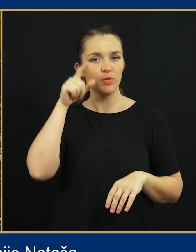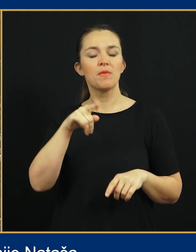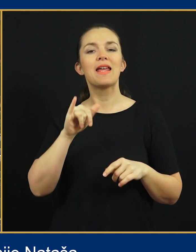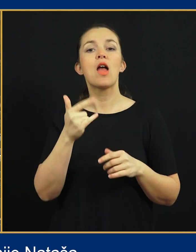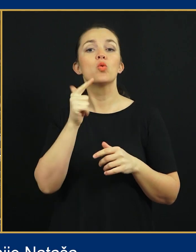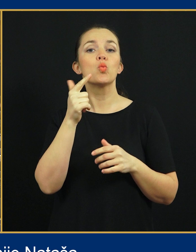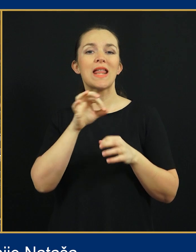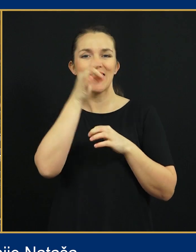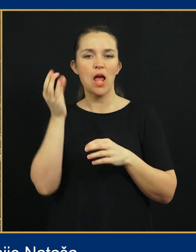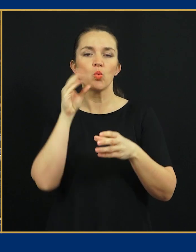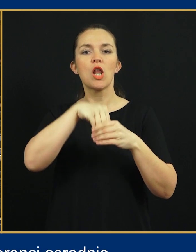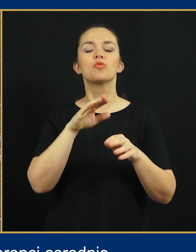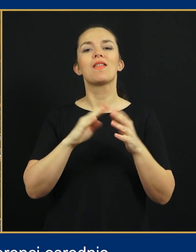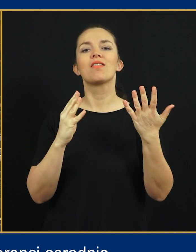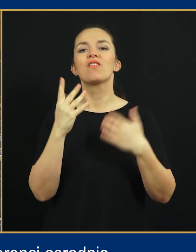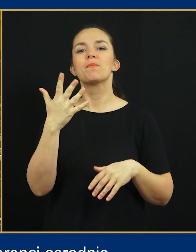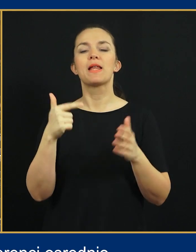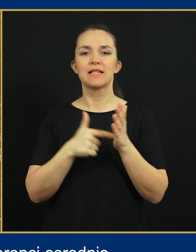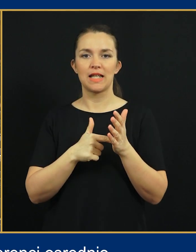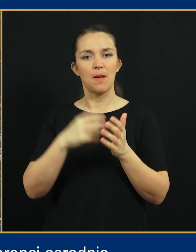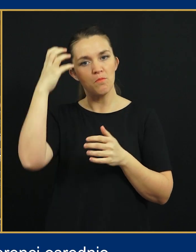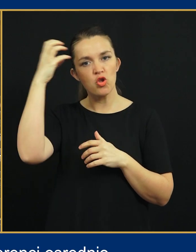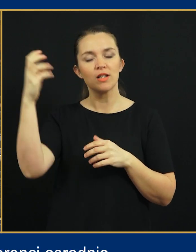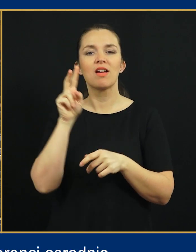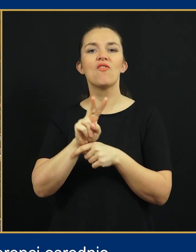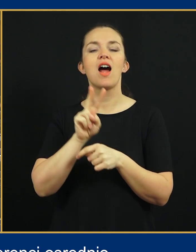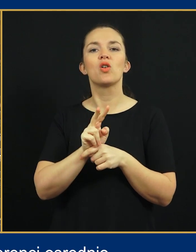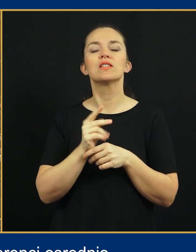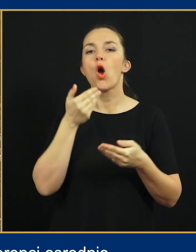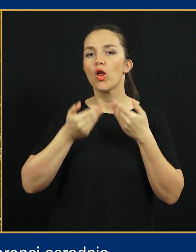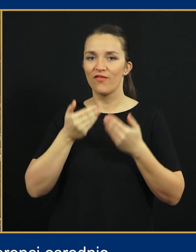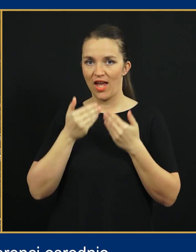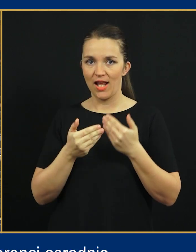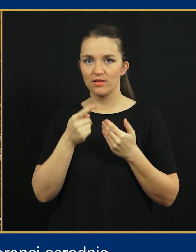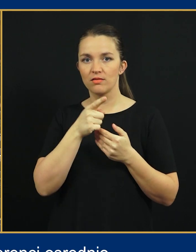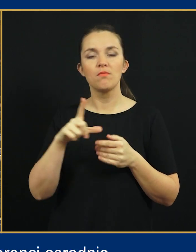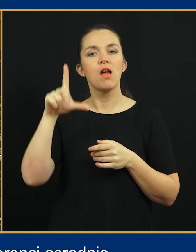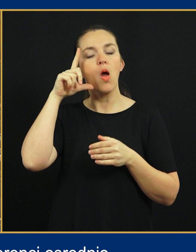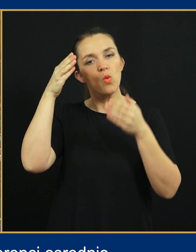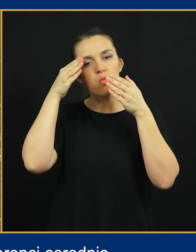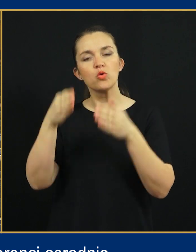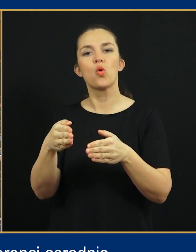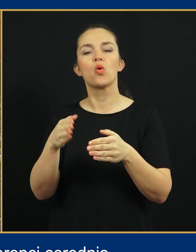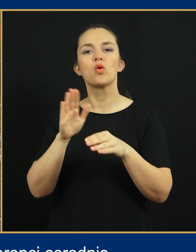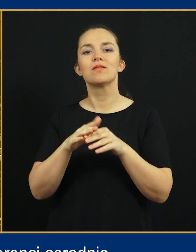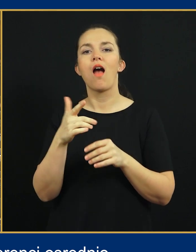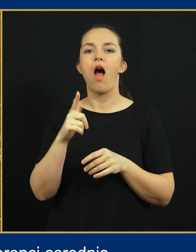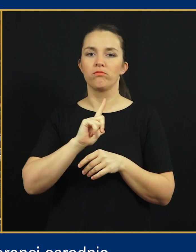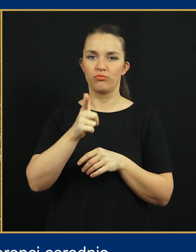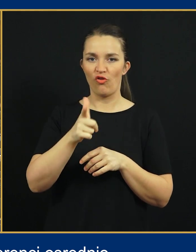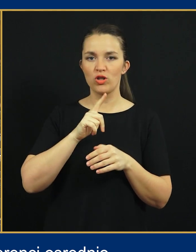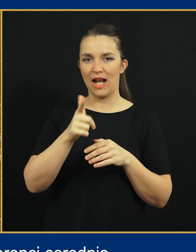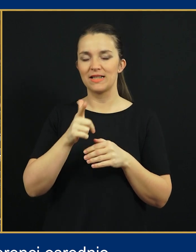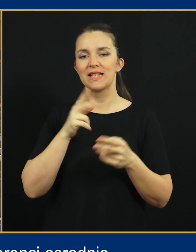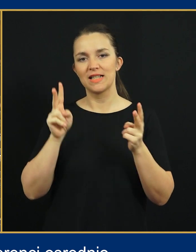je drugi dan udeležbe na 59. Münchenski varnostni konferenci osrednjo pozornost na bilateralnih